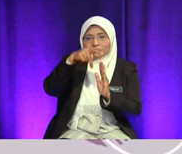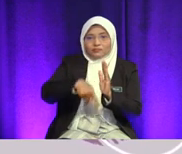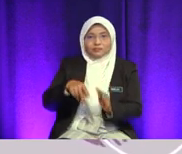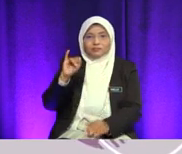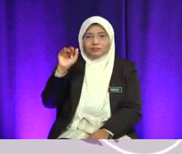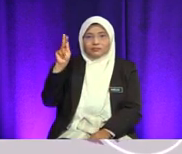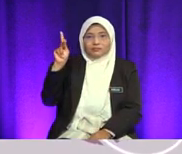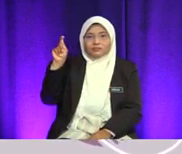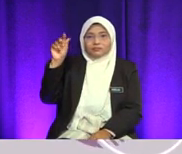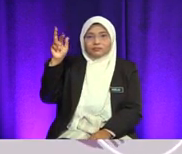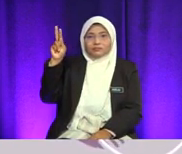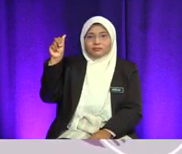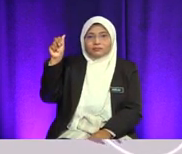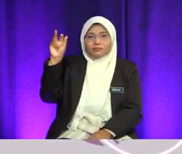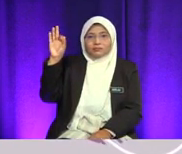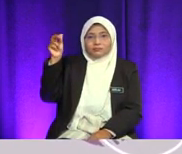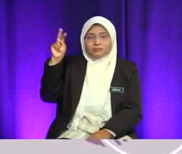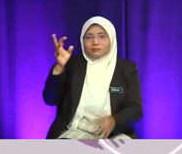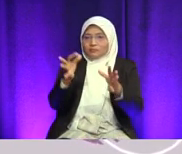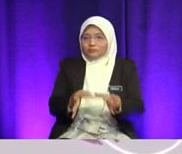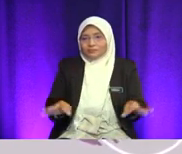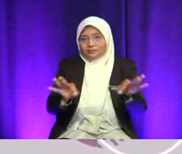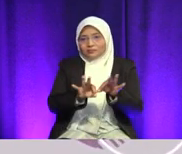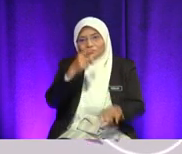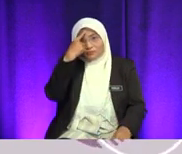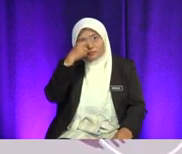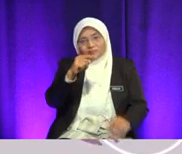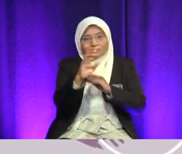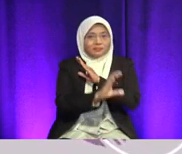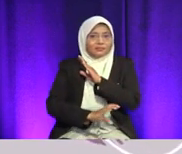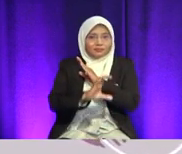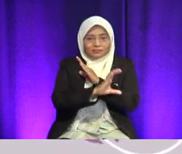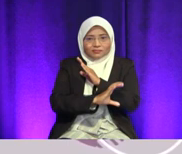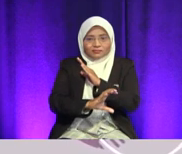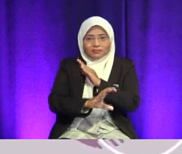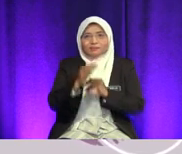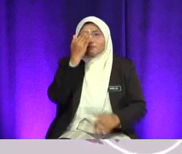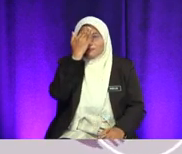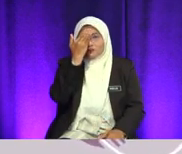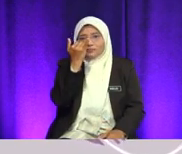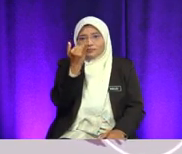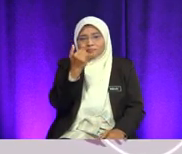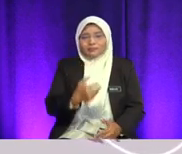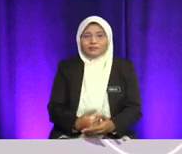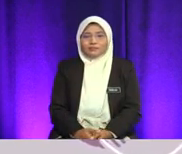kedaulatan adalah penting kepada sebuah negara Jelaskan pernyataan ini